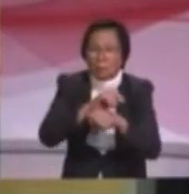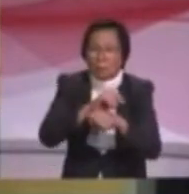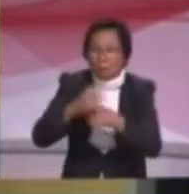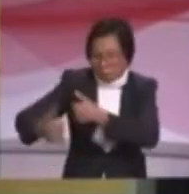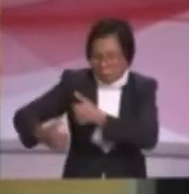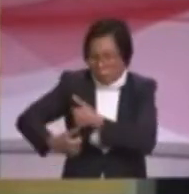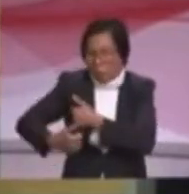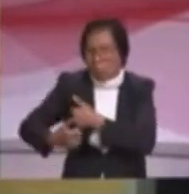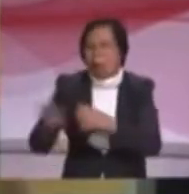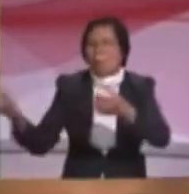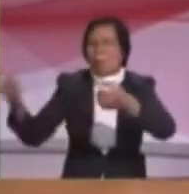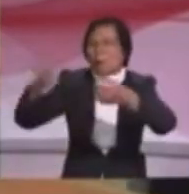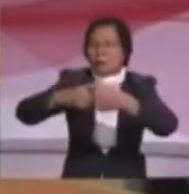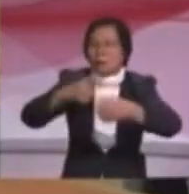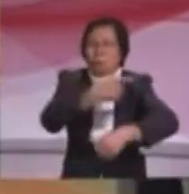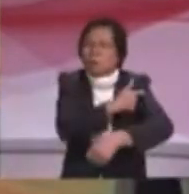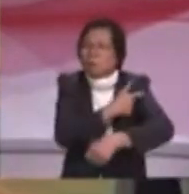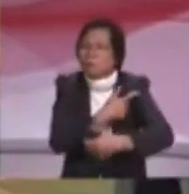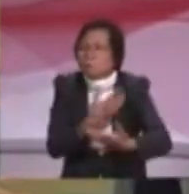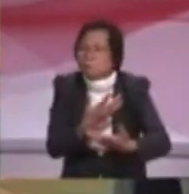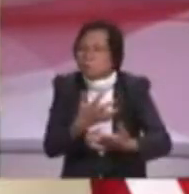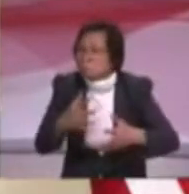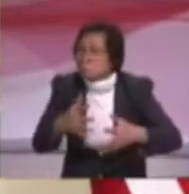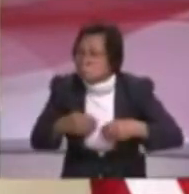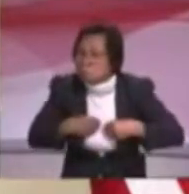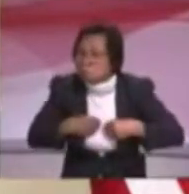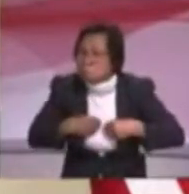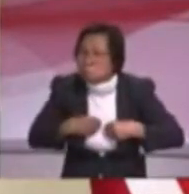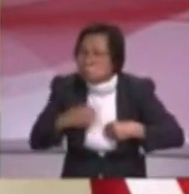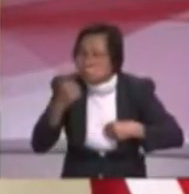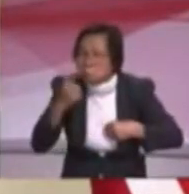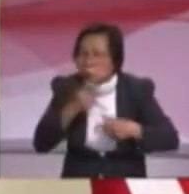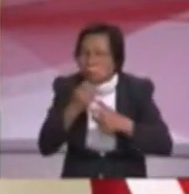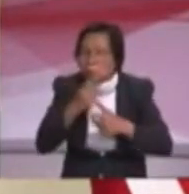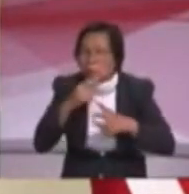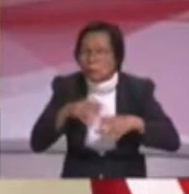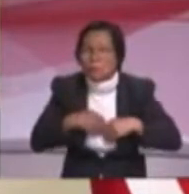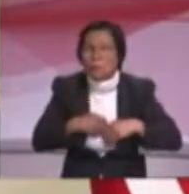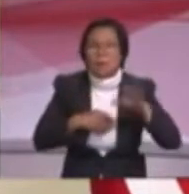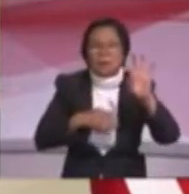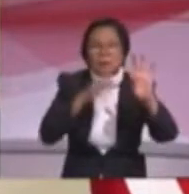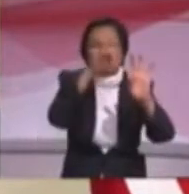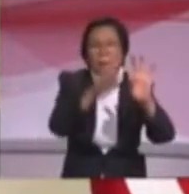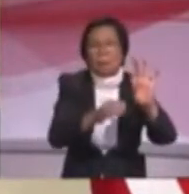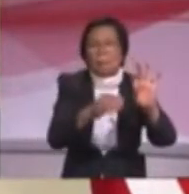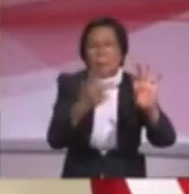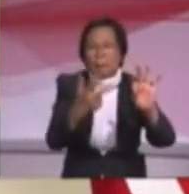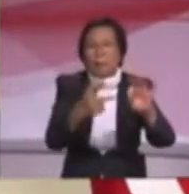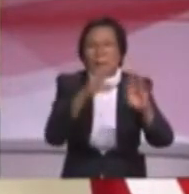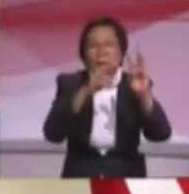vaksin ini? Sekian, terima kasih. Okey, sehingga jam 5 petang, 9 Mac, seramai